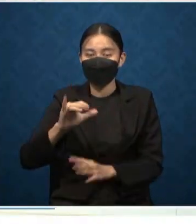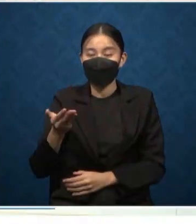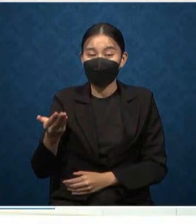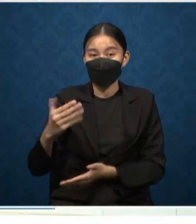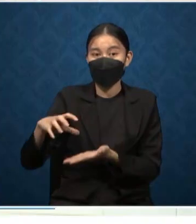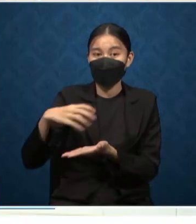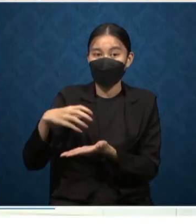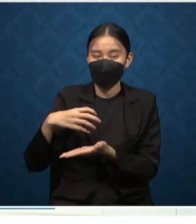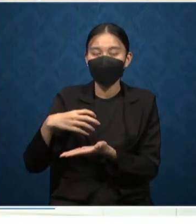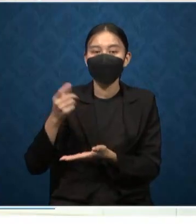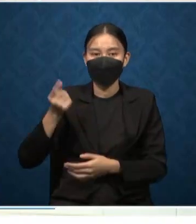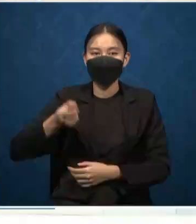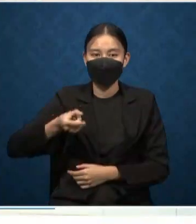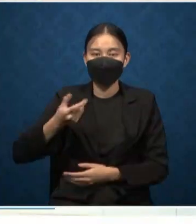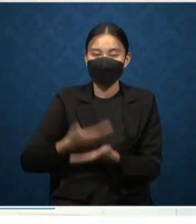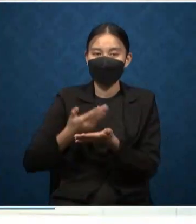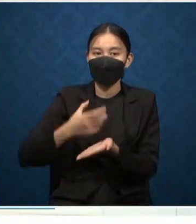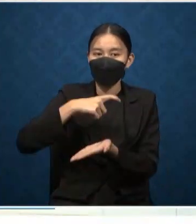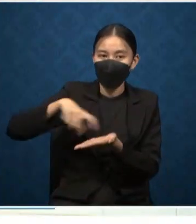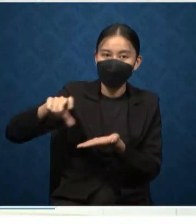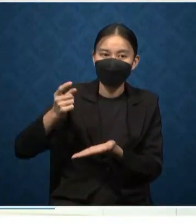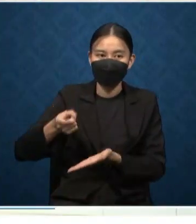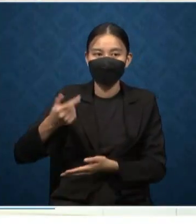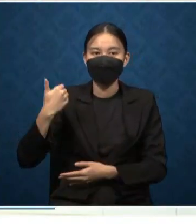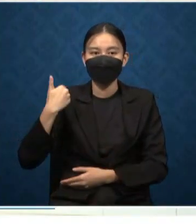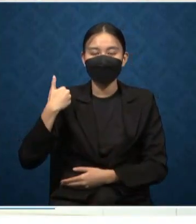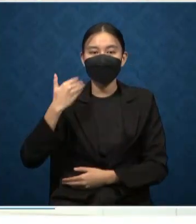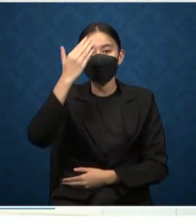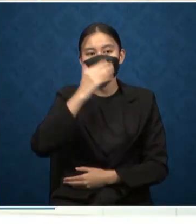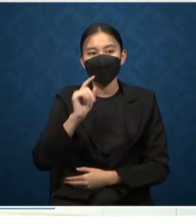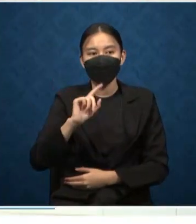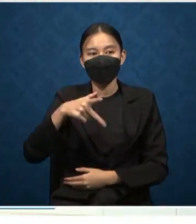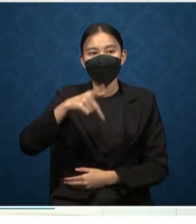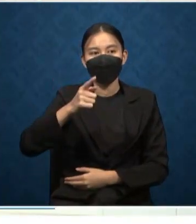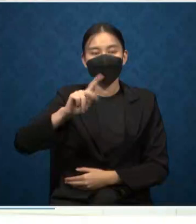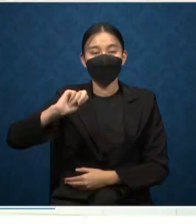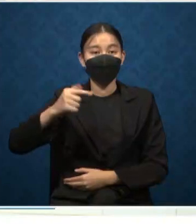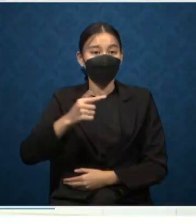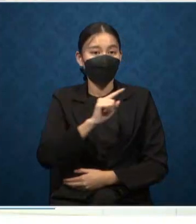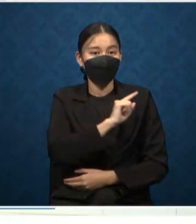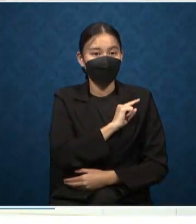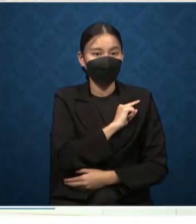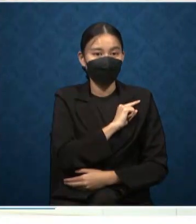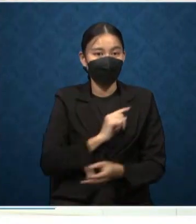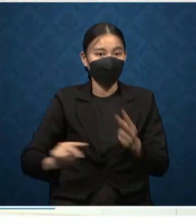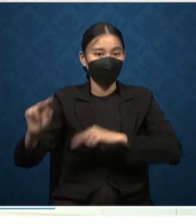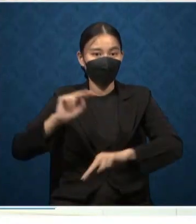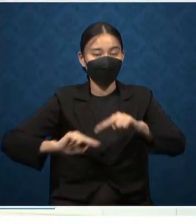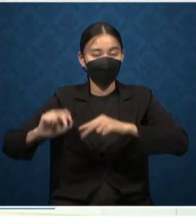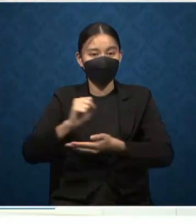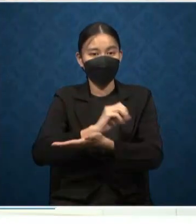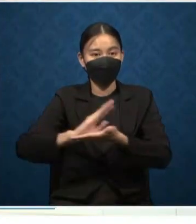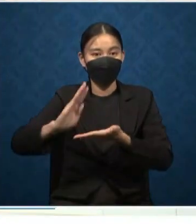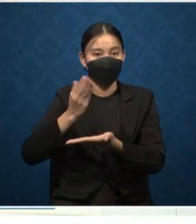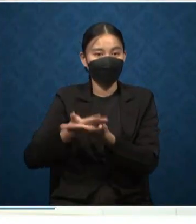ูดถึงเป็เรื่องจริงครับ เพราว่าประประงอเองในฐานเป็นหน่วยที่กำกบดูแลสถาปัก